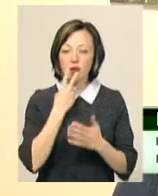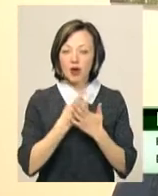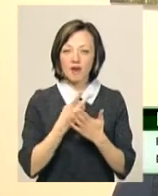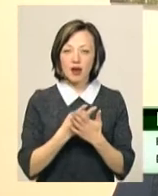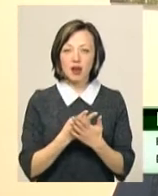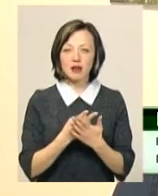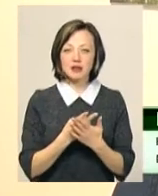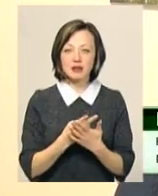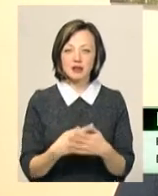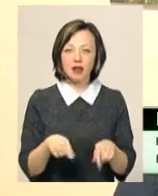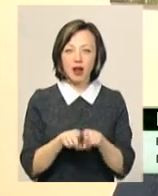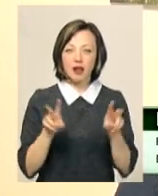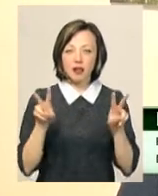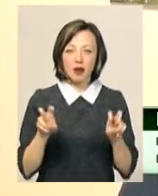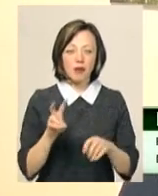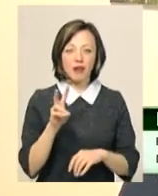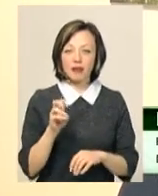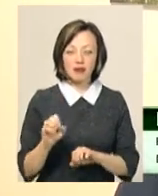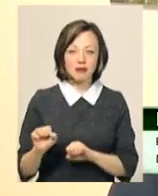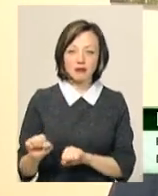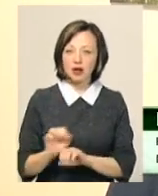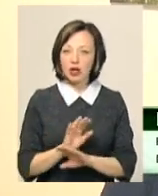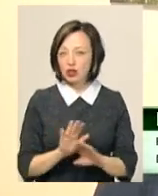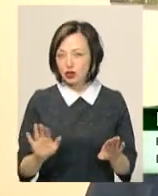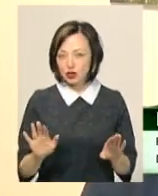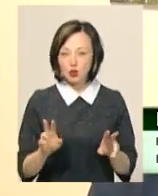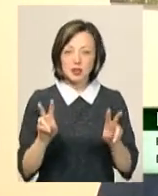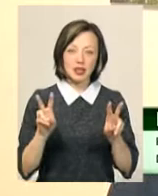проявляється якраз от така тема незахищеності, тема